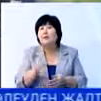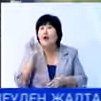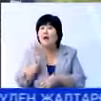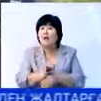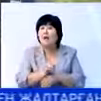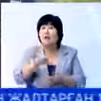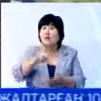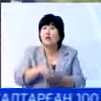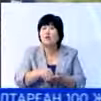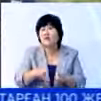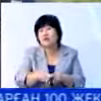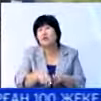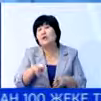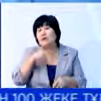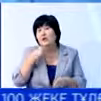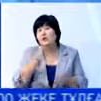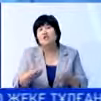алаяқтардың құрығына түсіп қалмауға шақырады.